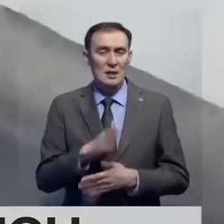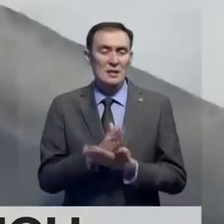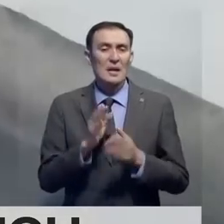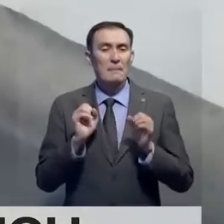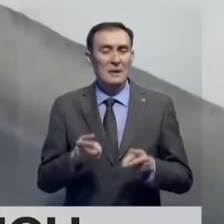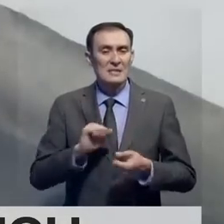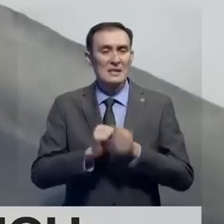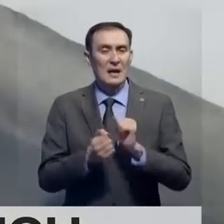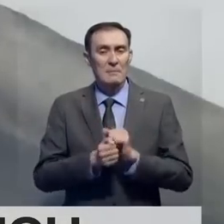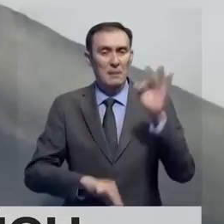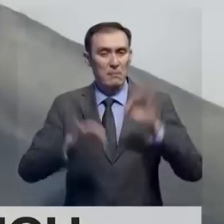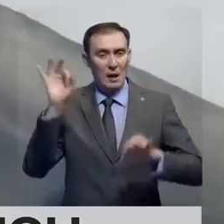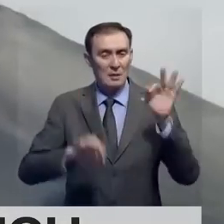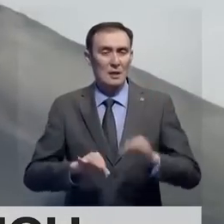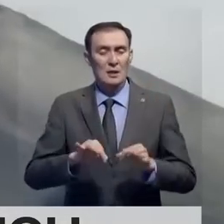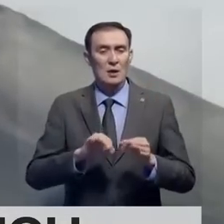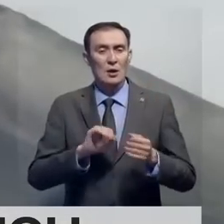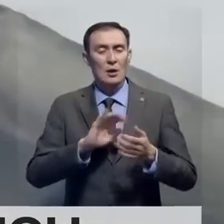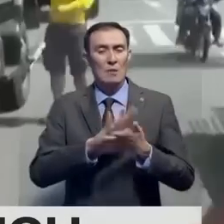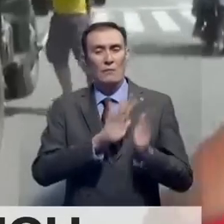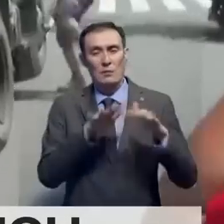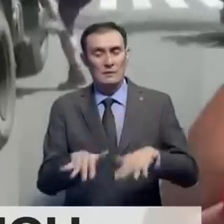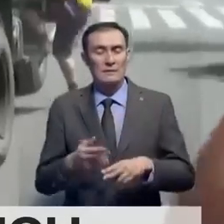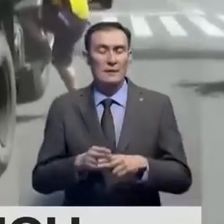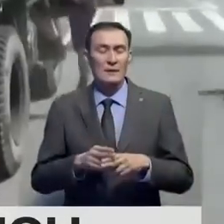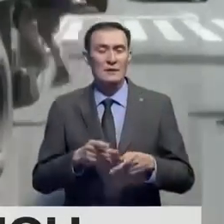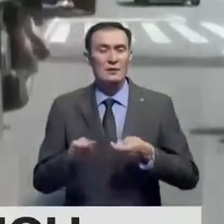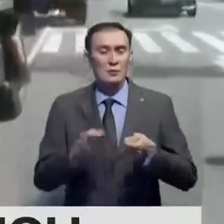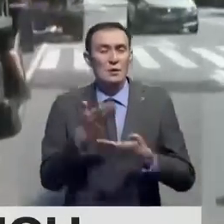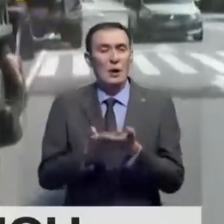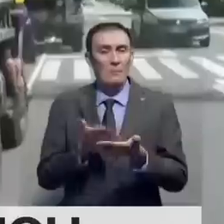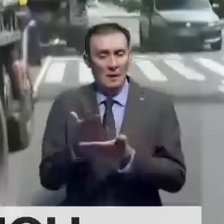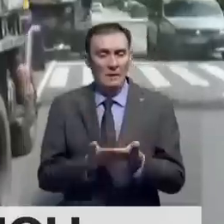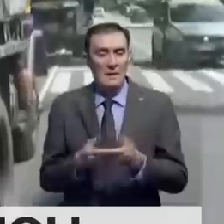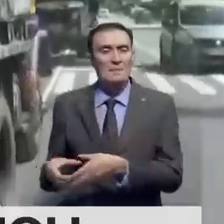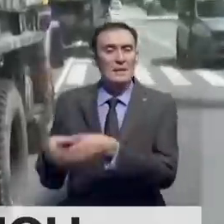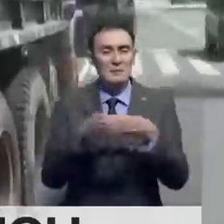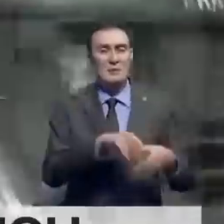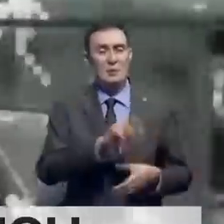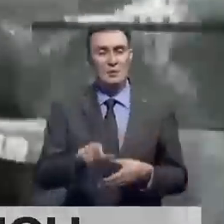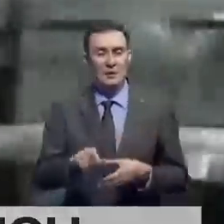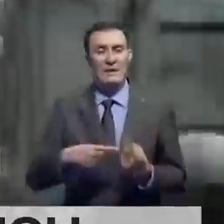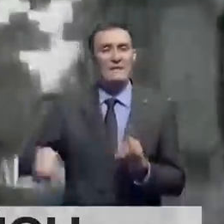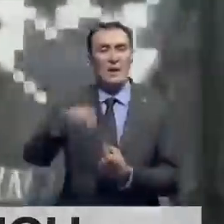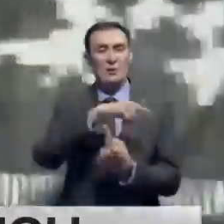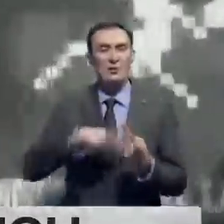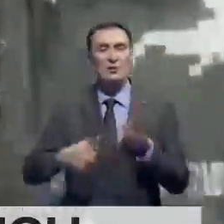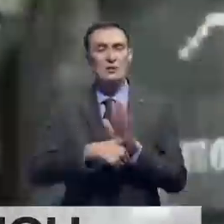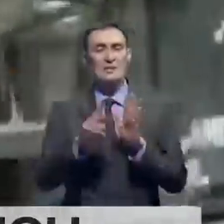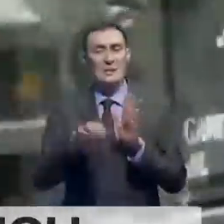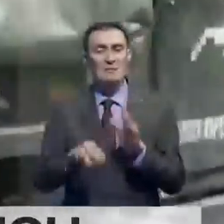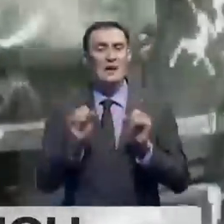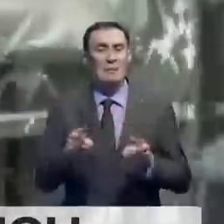есть опасность ко мне падать и оползней институт вулканологии и сейсмологии порекомендовал переместить жителей в радиусе 6 километров